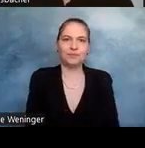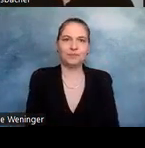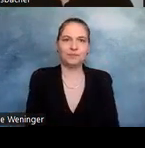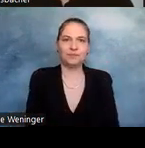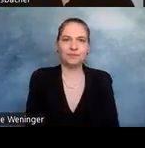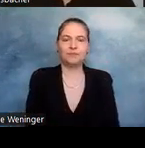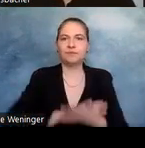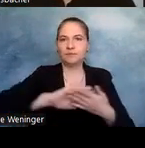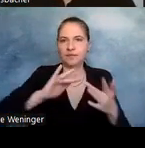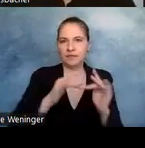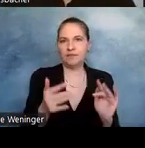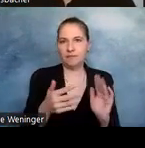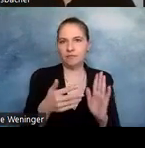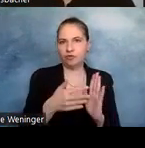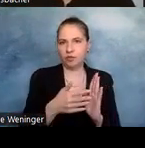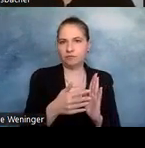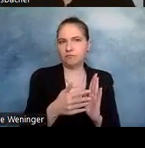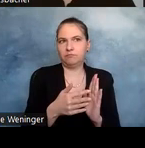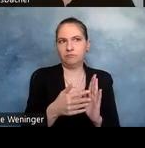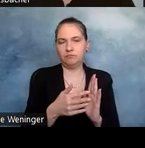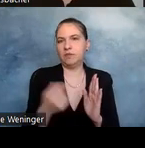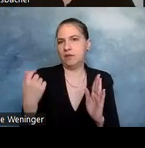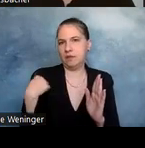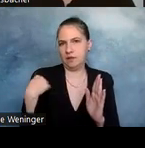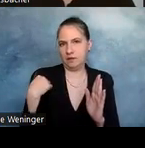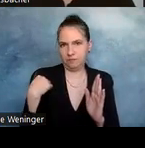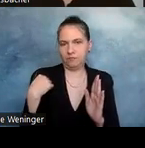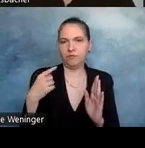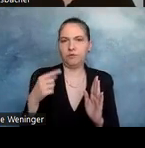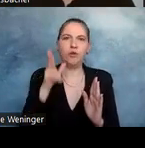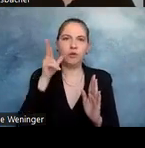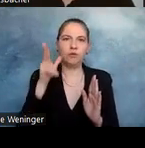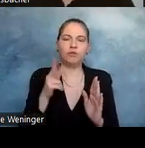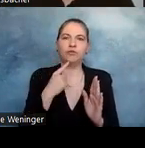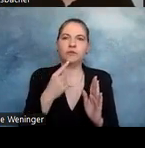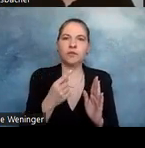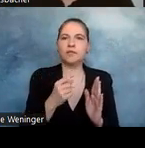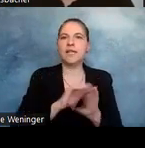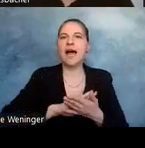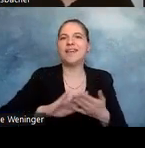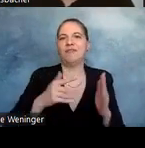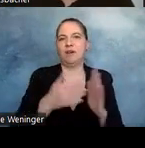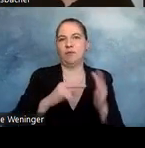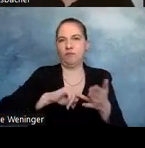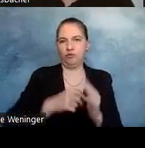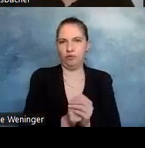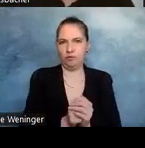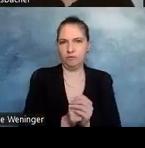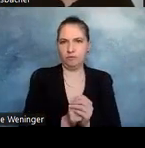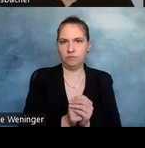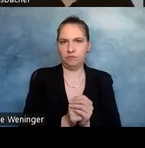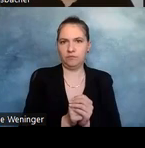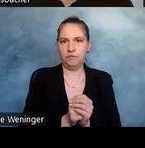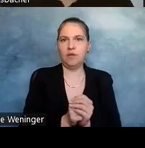Der Easy Web Check selbst, der ist im Prinzip, wie Gottfried schon meinte, so eine vereinfachte Prüfmethode. Also wir legen den Fokus auf einfach zu